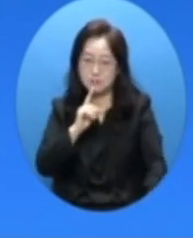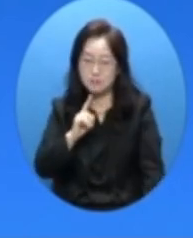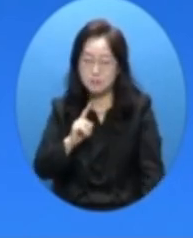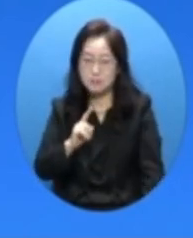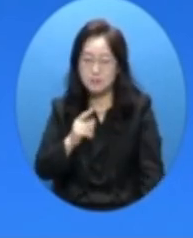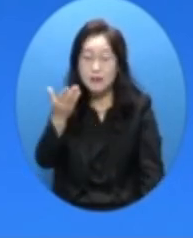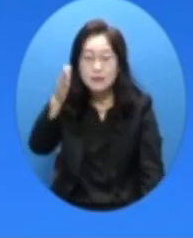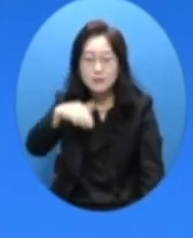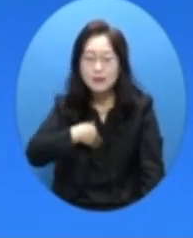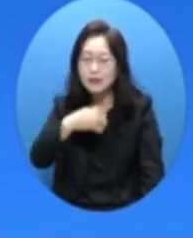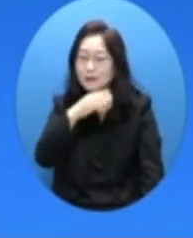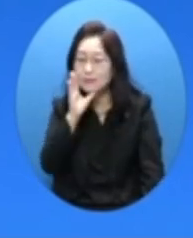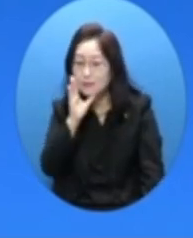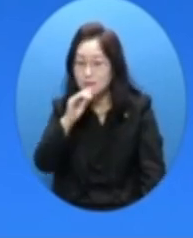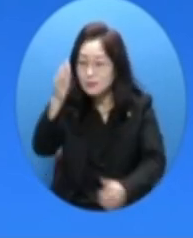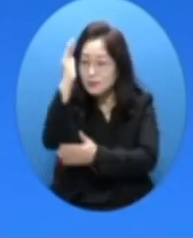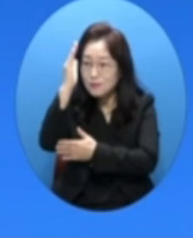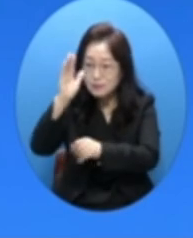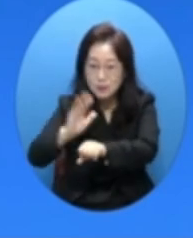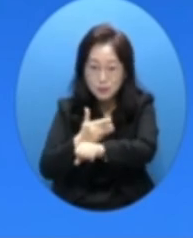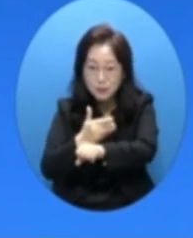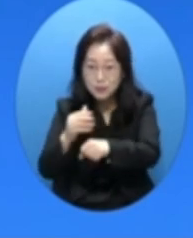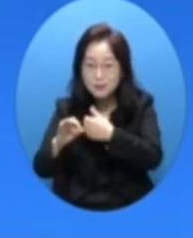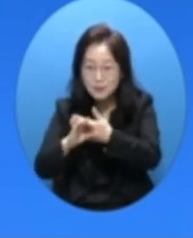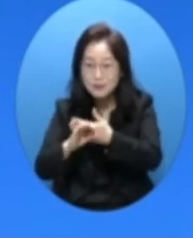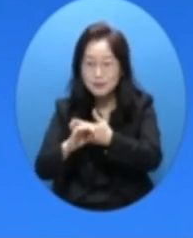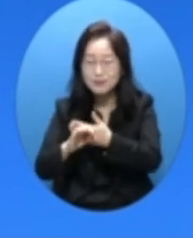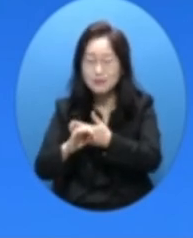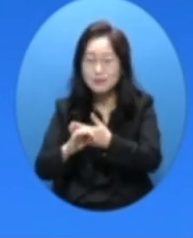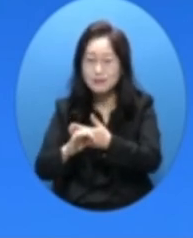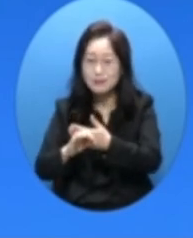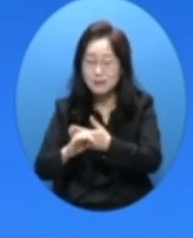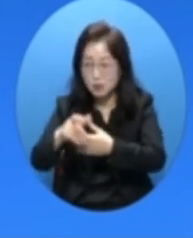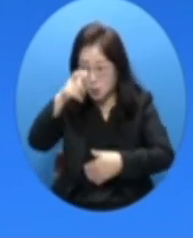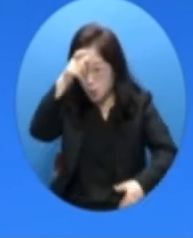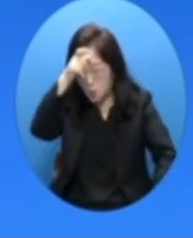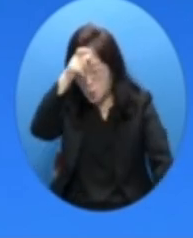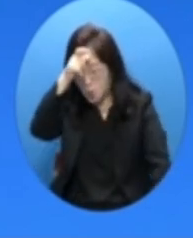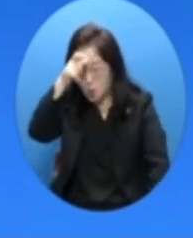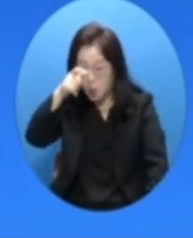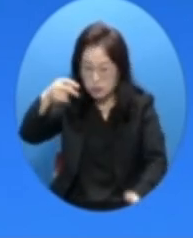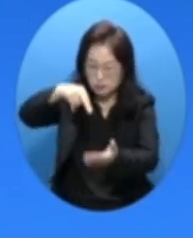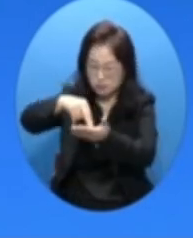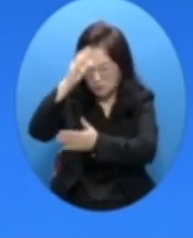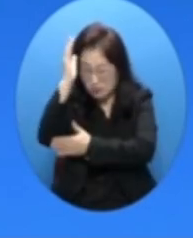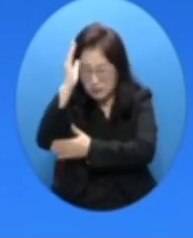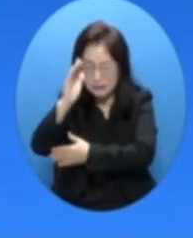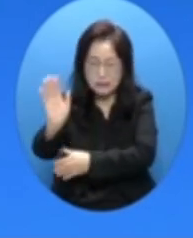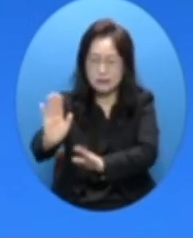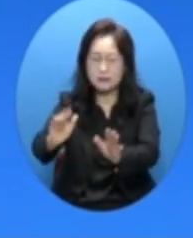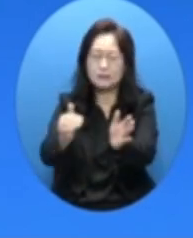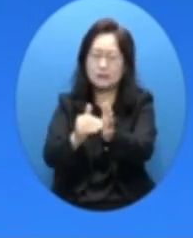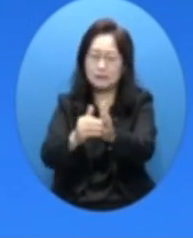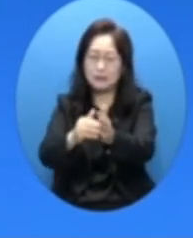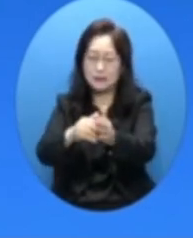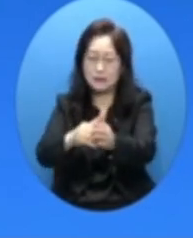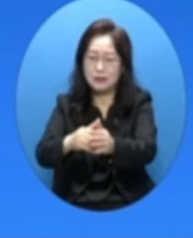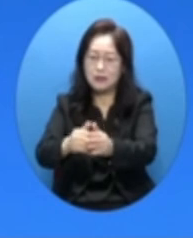그러나 내가 나이가 들어서 설교를 제대로 못하게 되는데도 고집부리고서 있으면 날 좀 끌어내려서